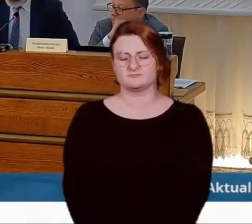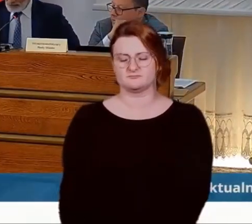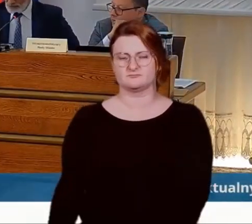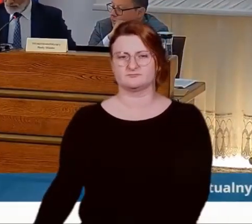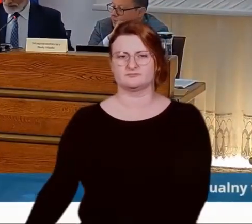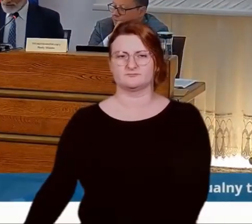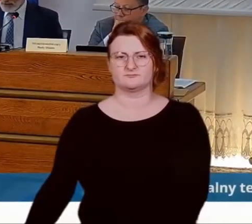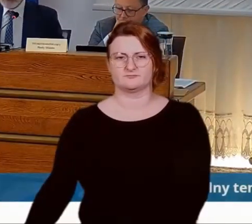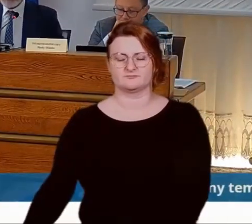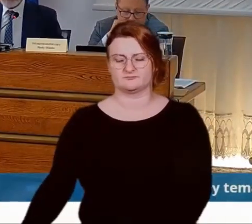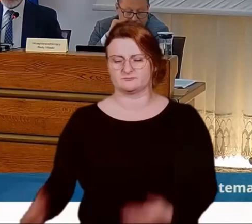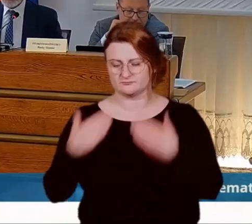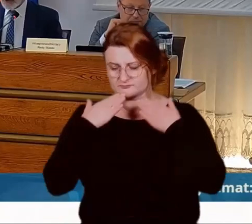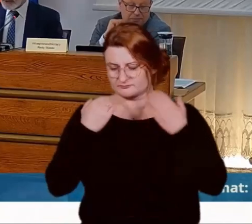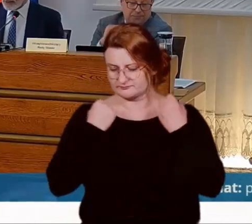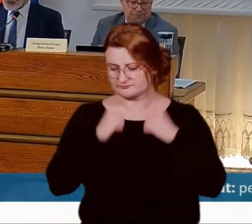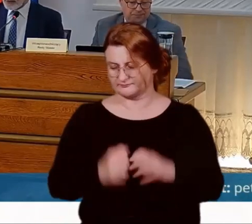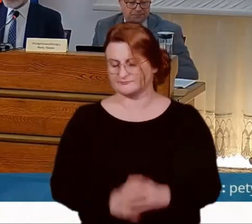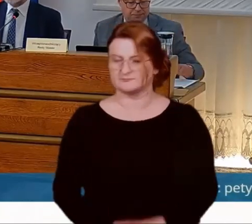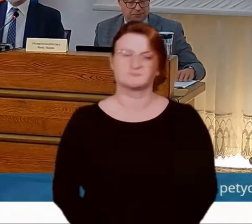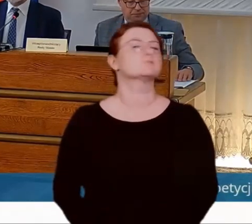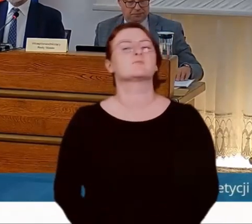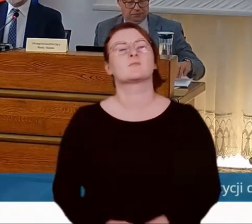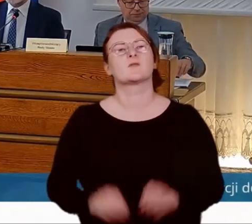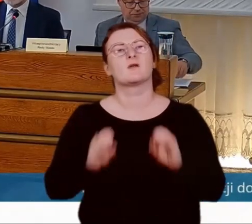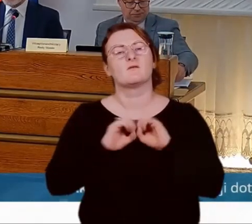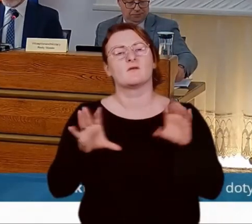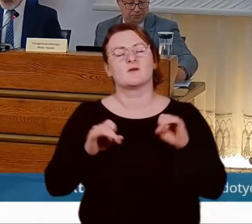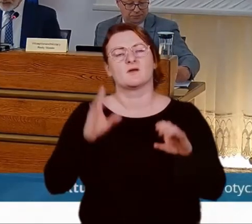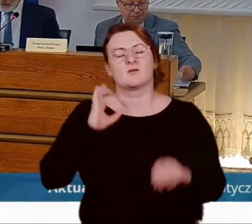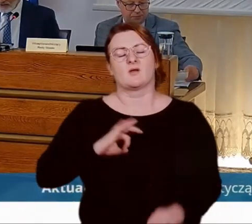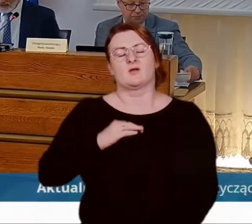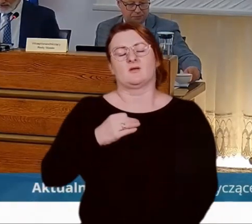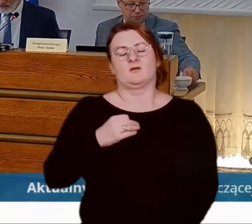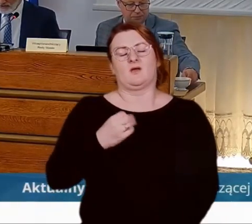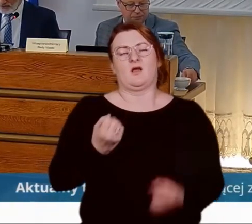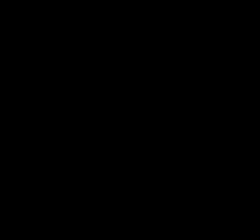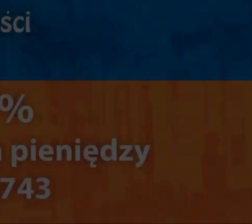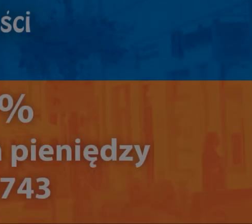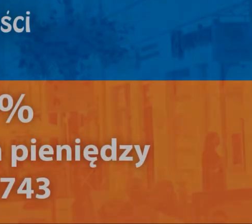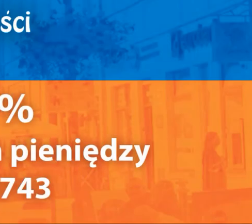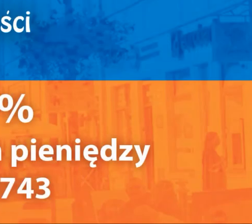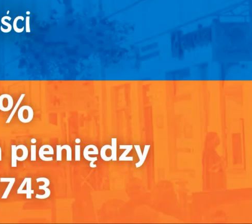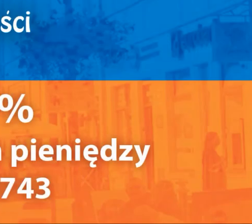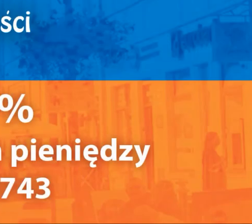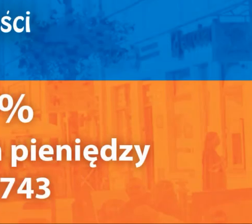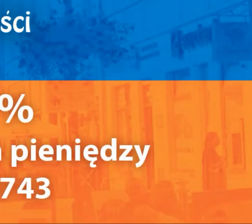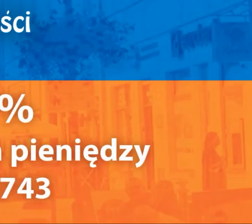Dziękuję bardzo. W związku z wyjaśnieniami pana mecenasa oczywiście petycja zostaje wycofana.